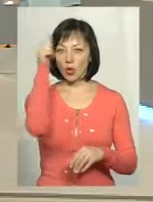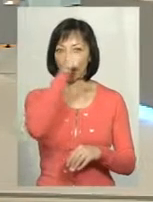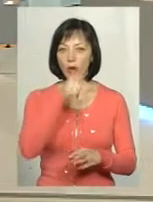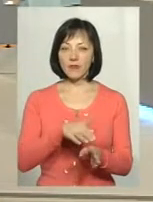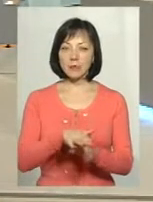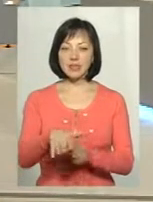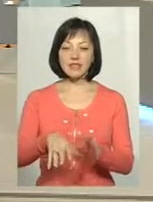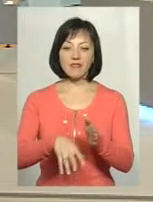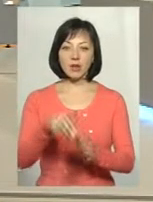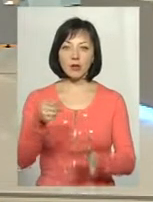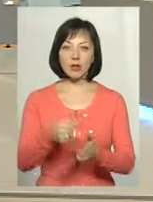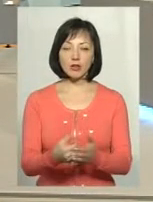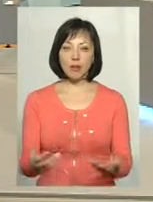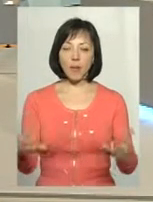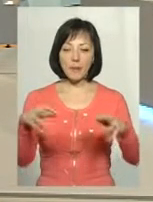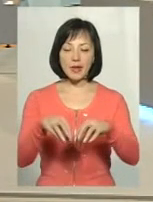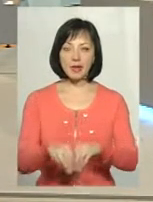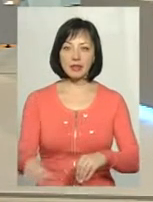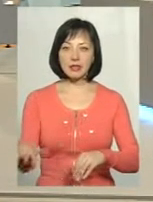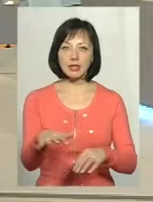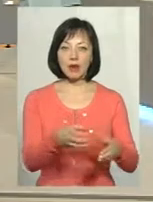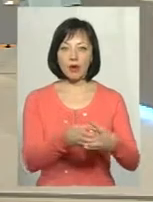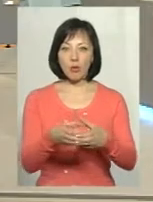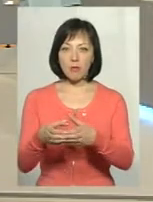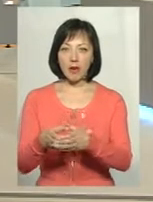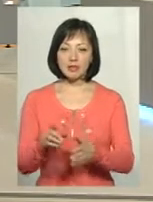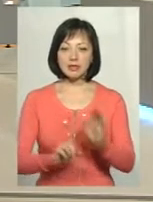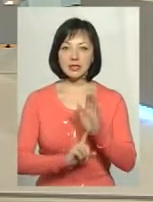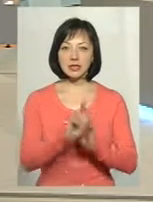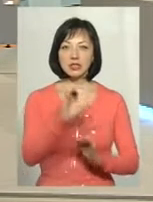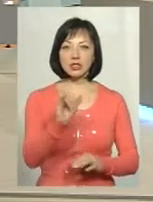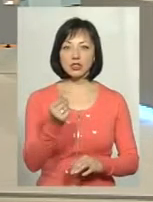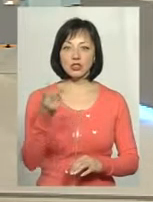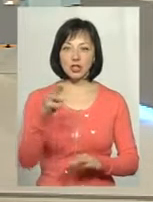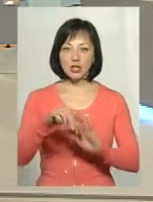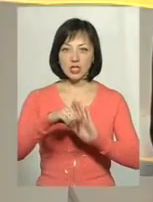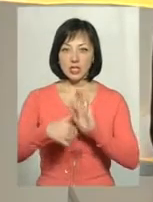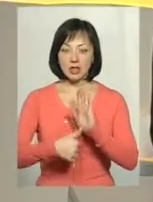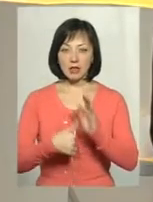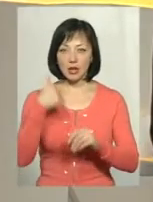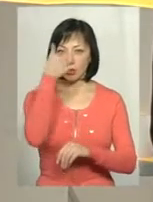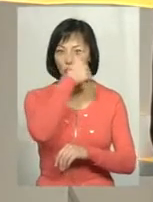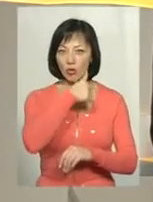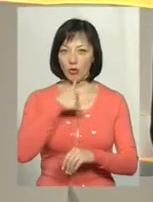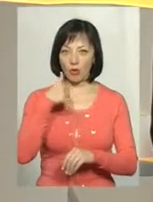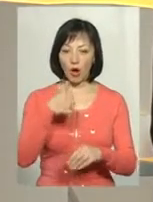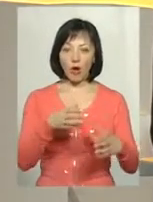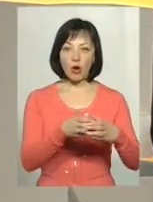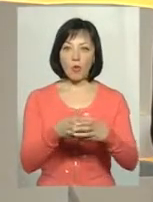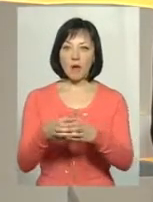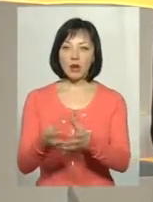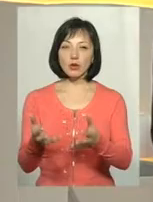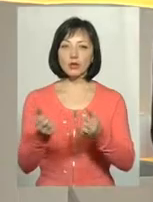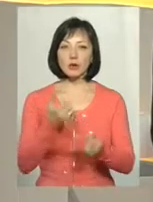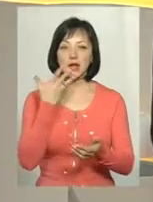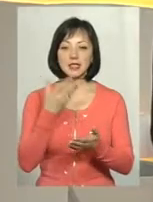до об'єднаних територіальних громад. По суті, з січня 2016 року громади отримали